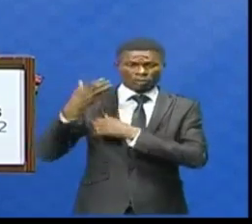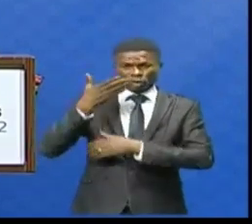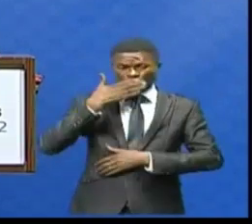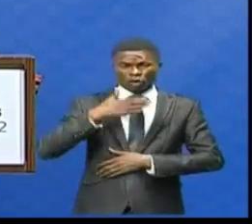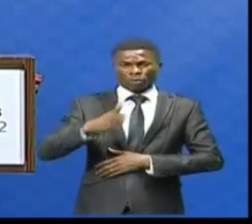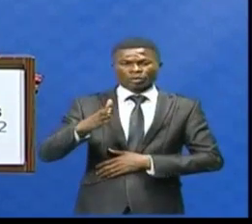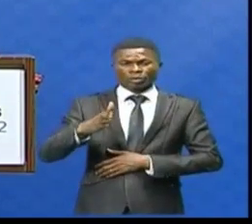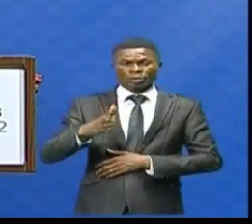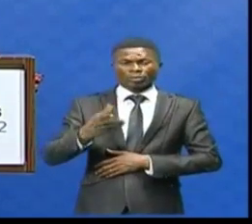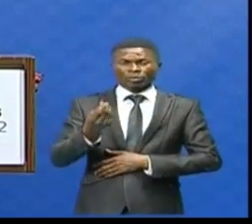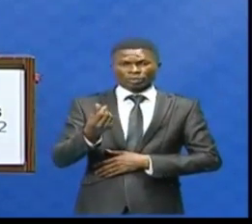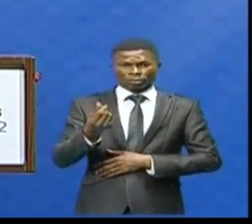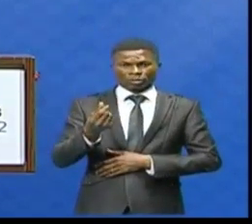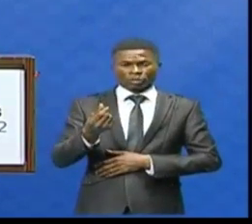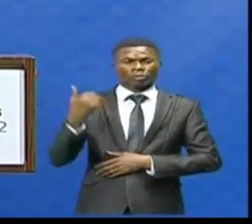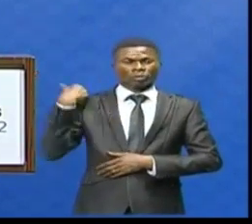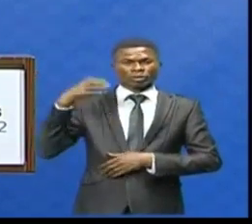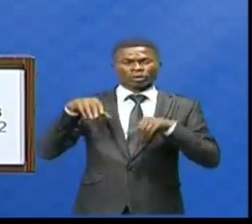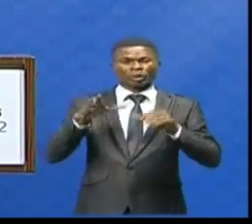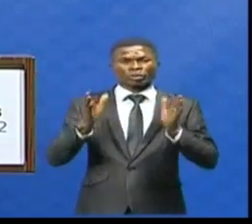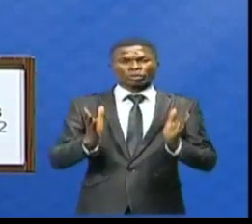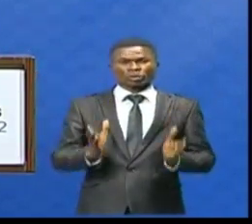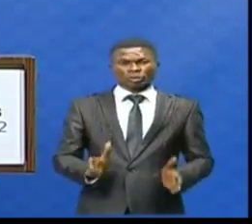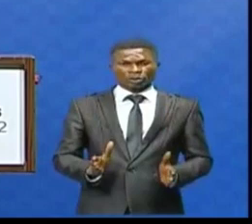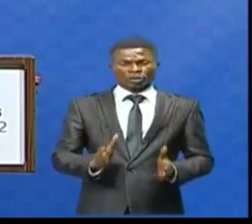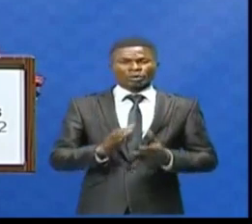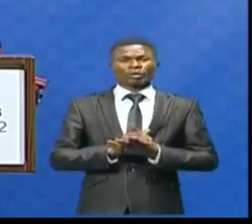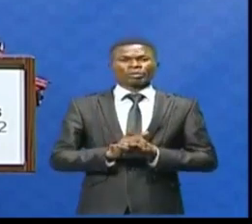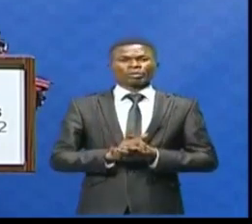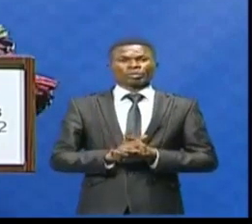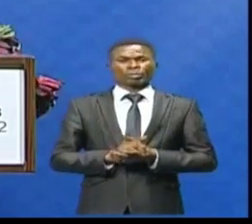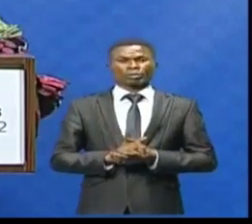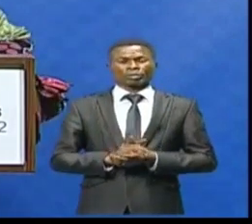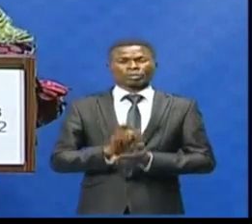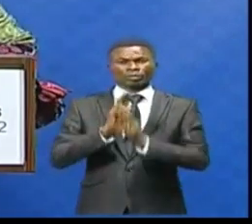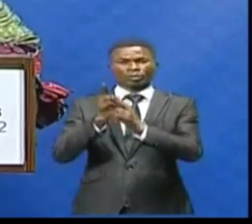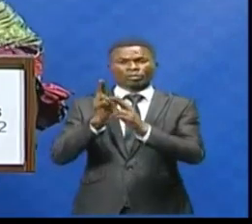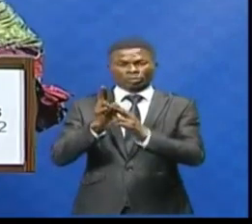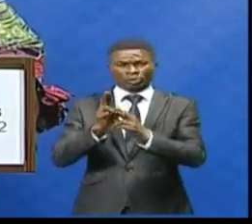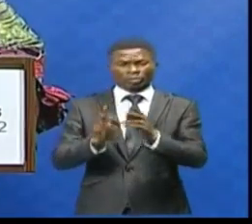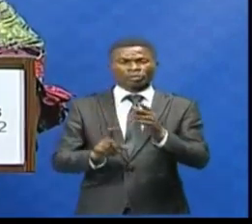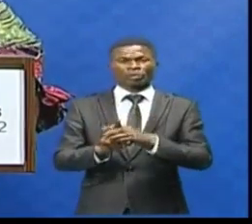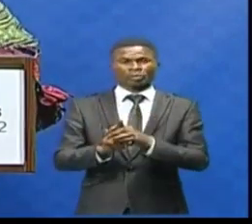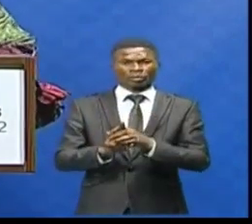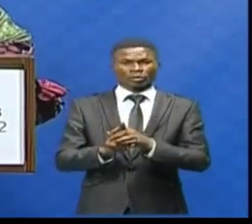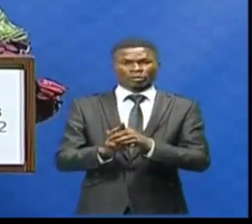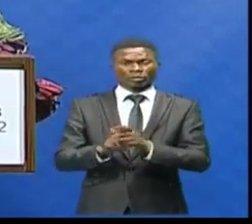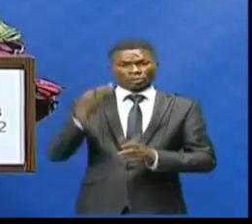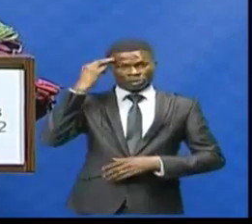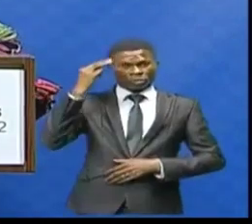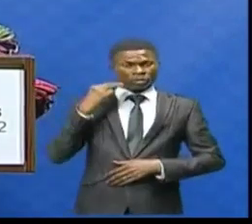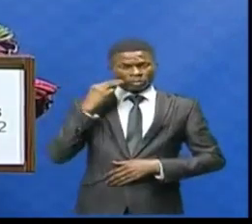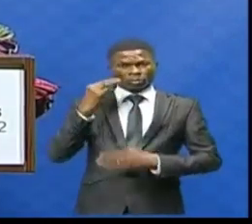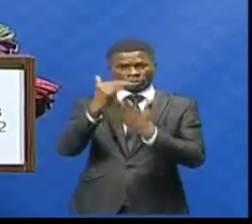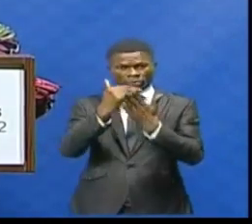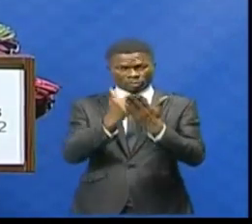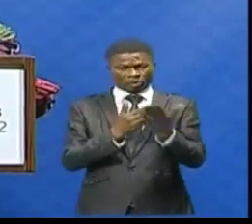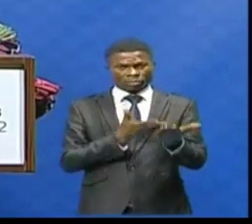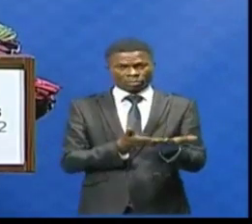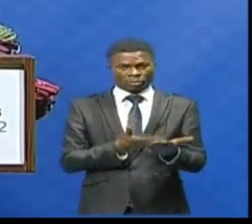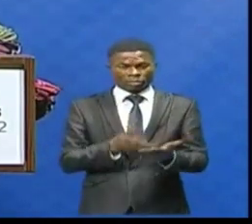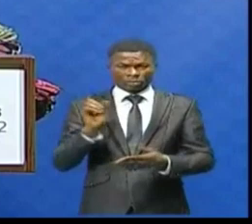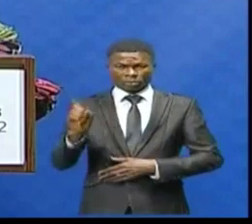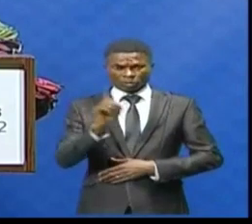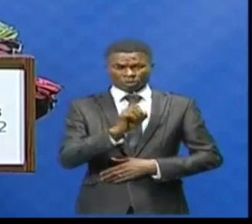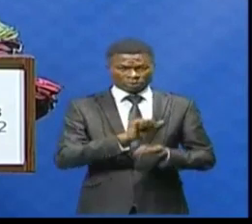au frais de l'État congolais un rapport circonstancié des ministres précités chacun